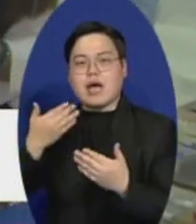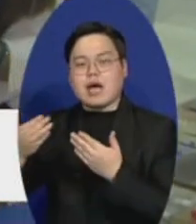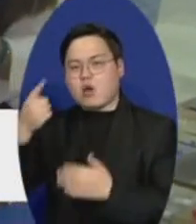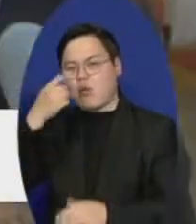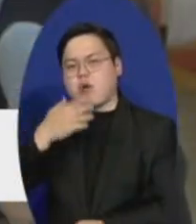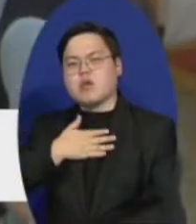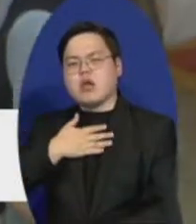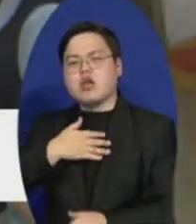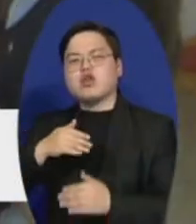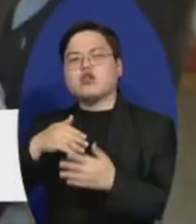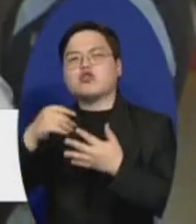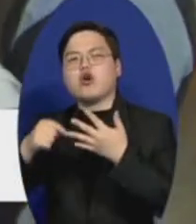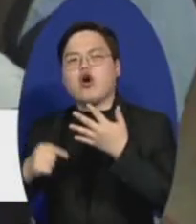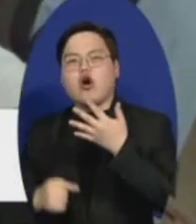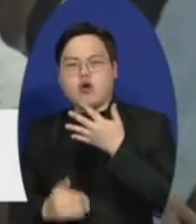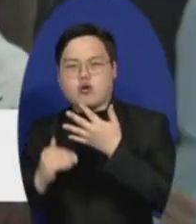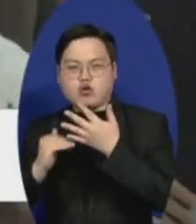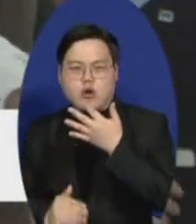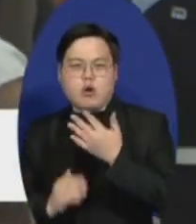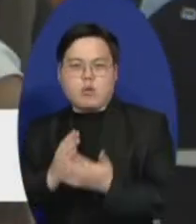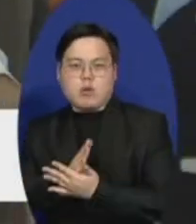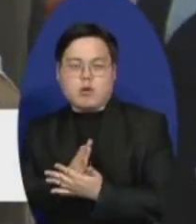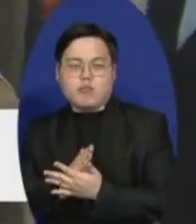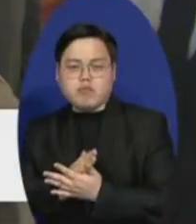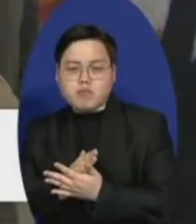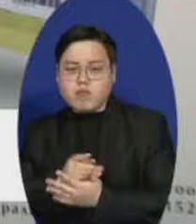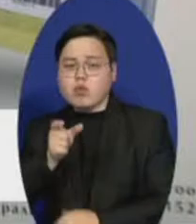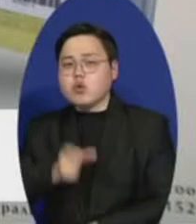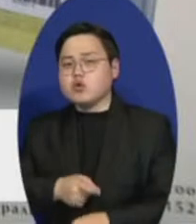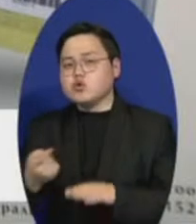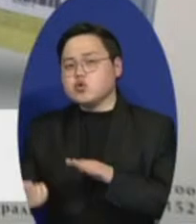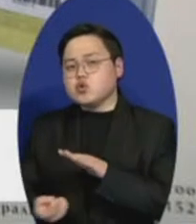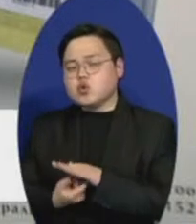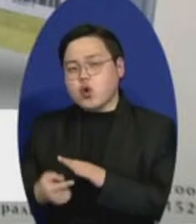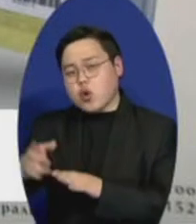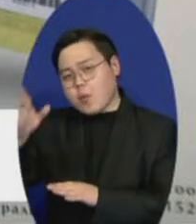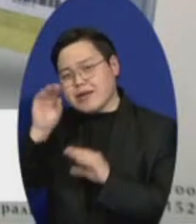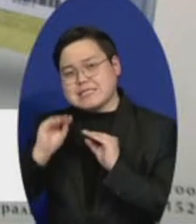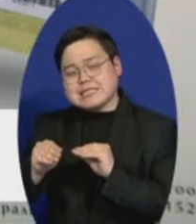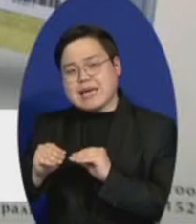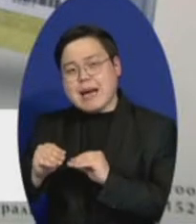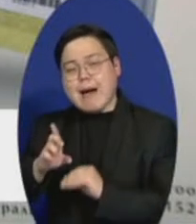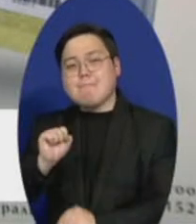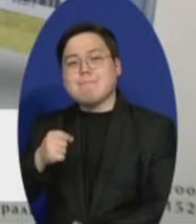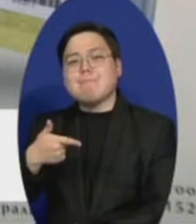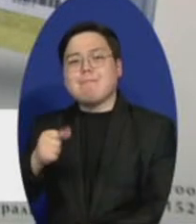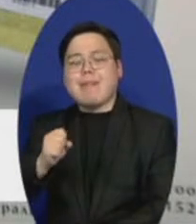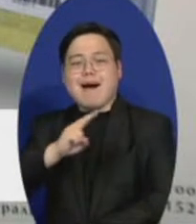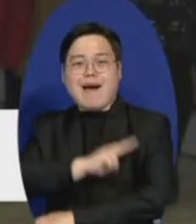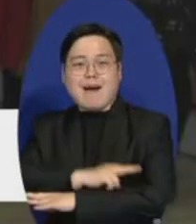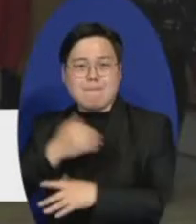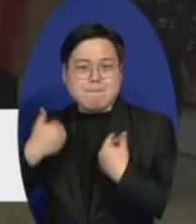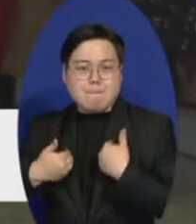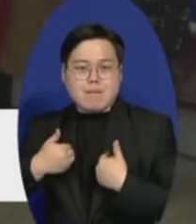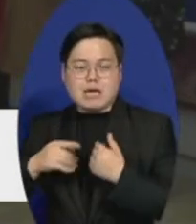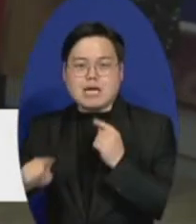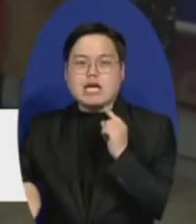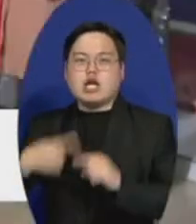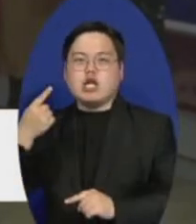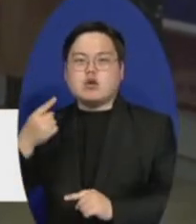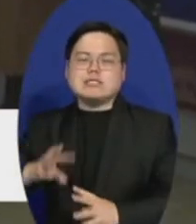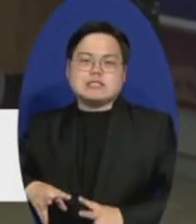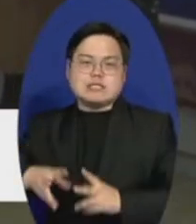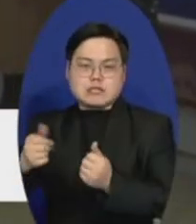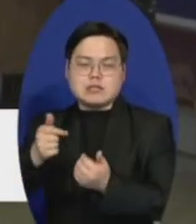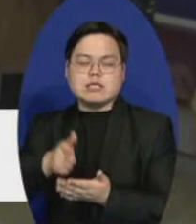эренблэгддэг. Тиймээс хүний суурь боловсролыг олгодог багангийн багшийн ур чадварыг нэмэгдүүлэх, багш нарыг бодлогоор дэмжих тал дээр анхаарч байгааг